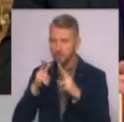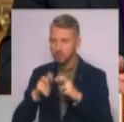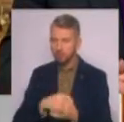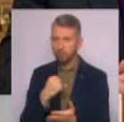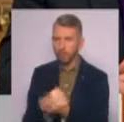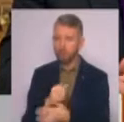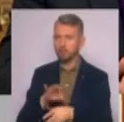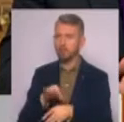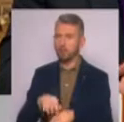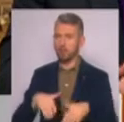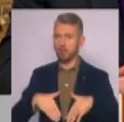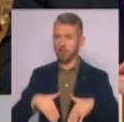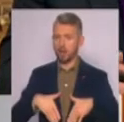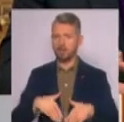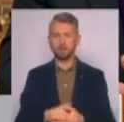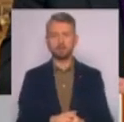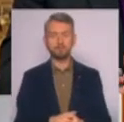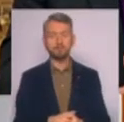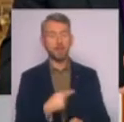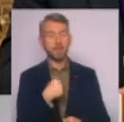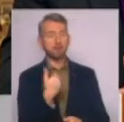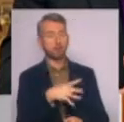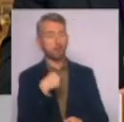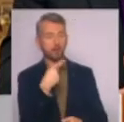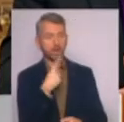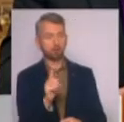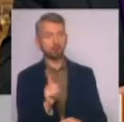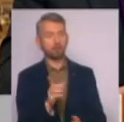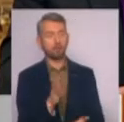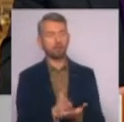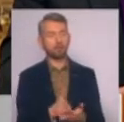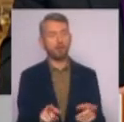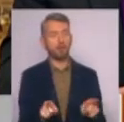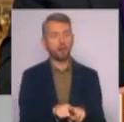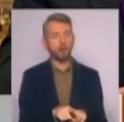захворювання легень. Я вже говорив, що існує така